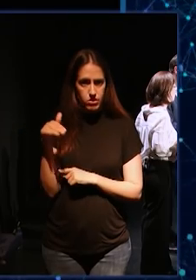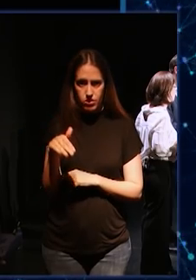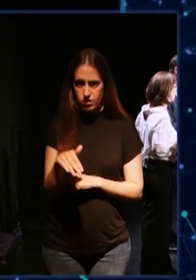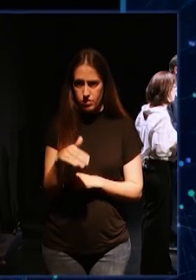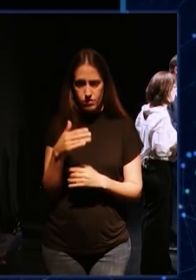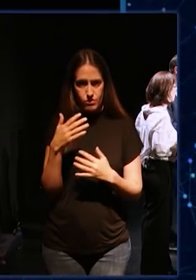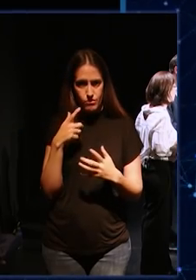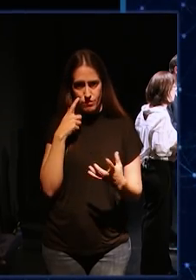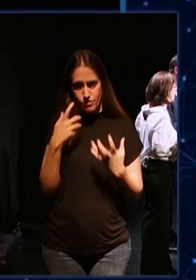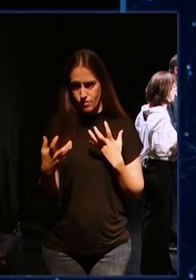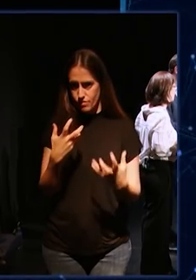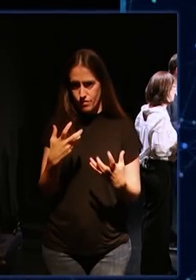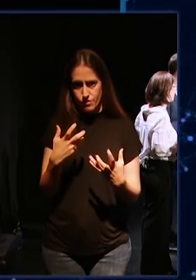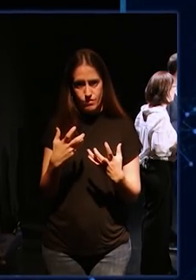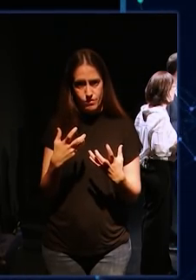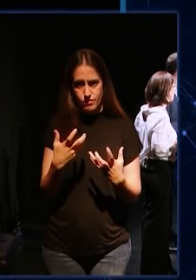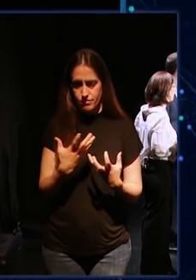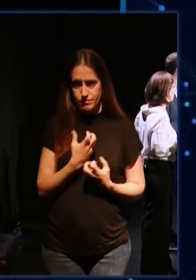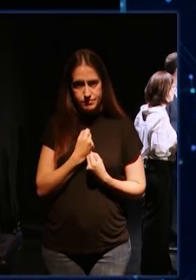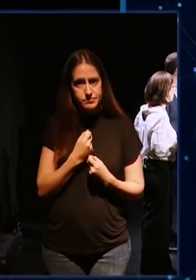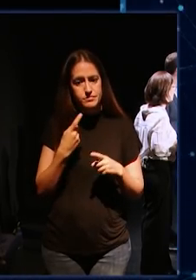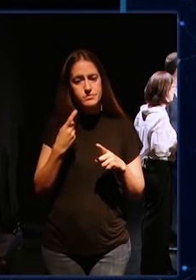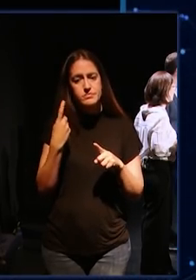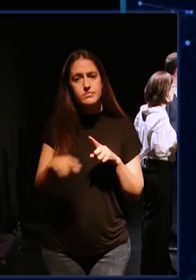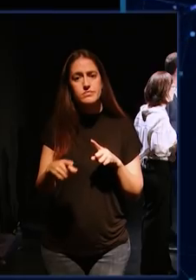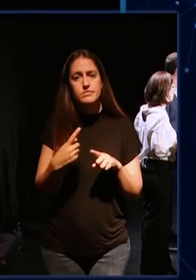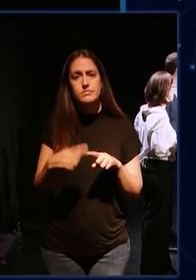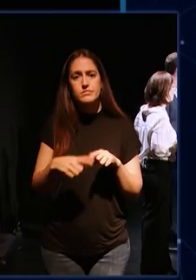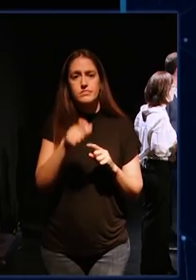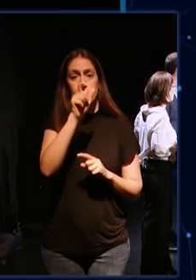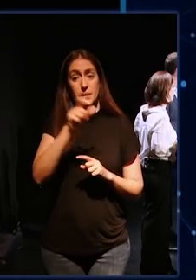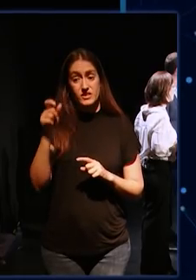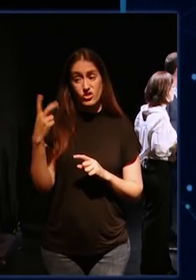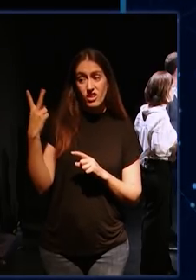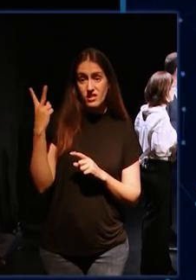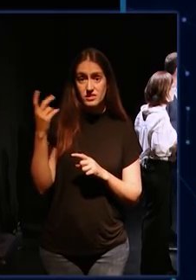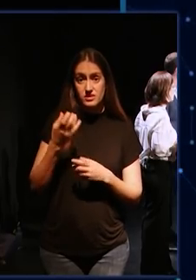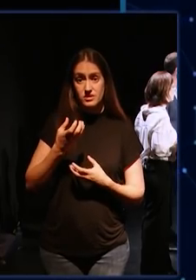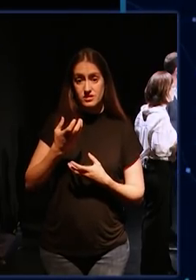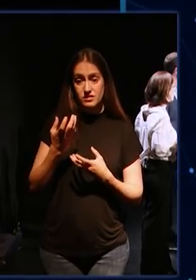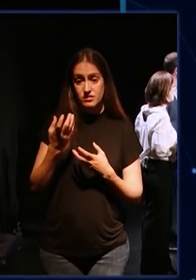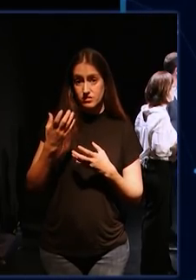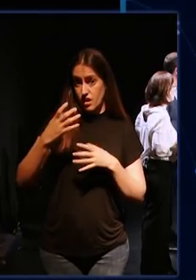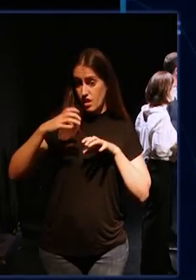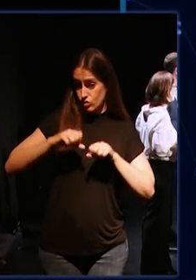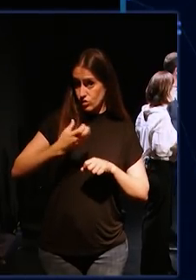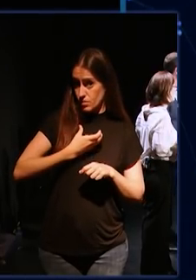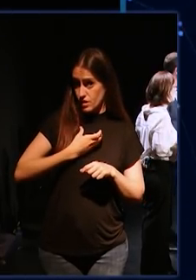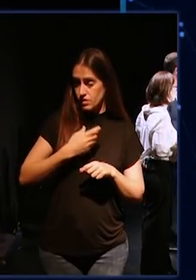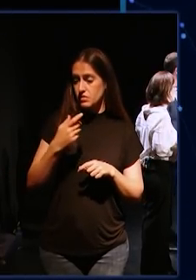enrere. Sentint parlar les dues persones que fins ara han estat de govern poden dir que és una